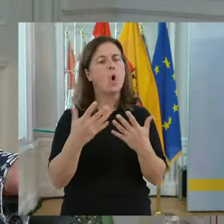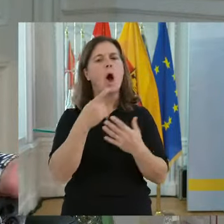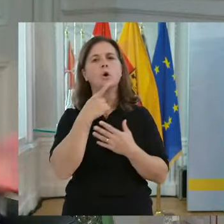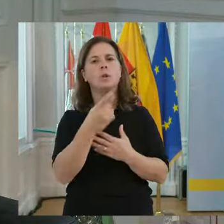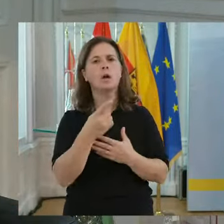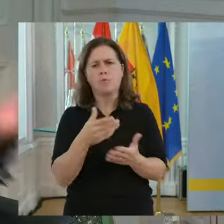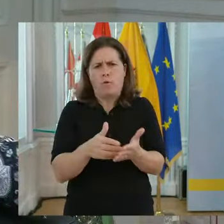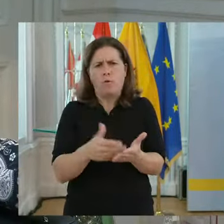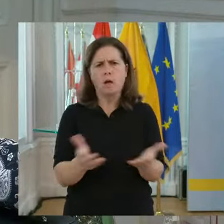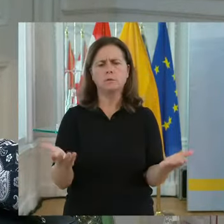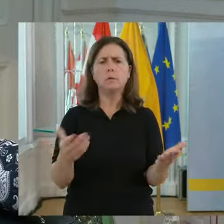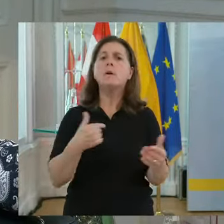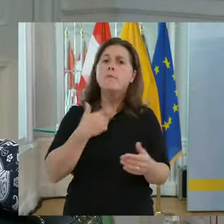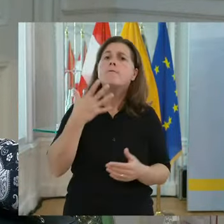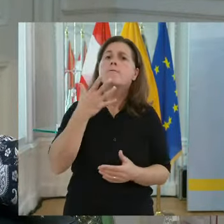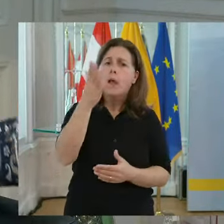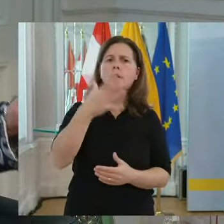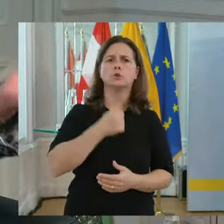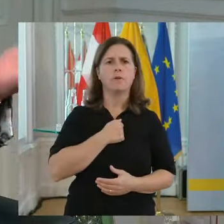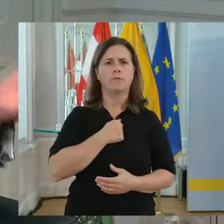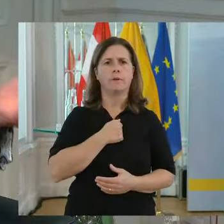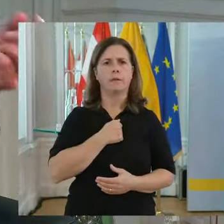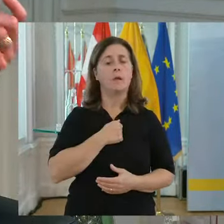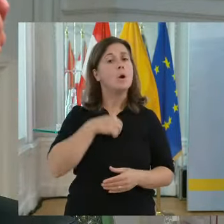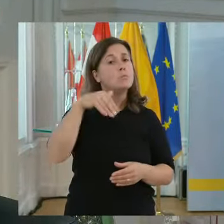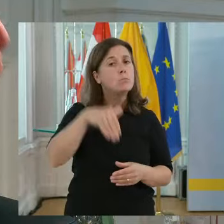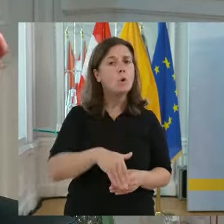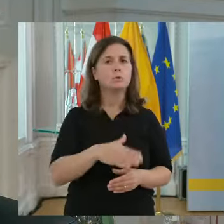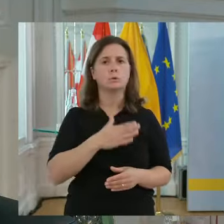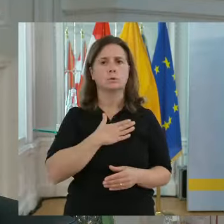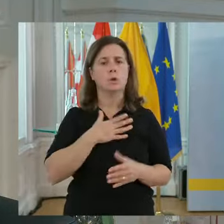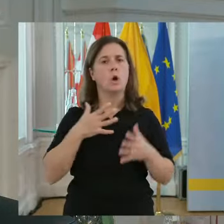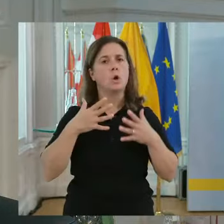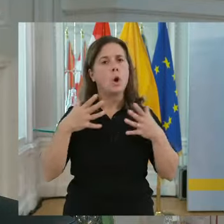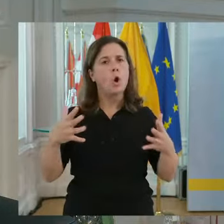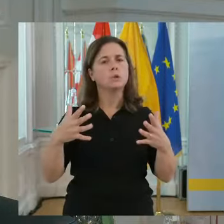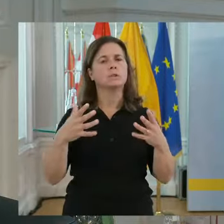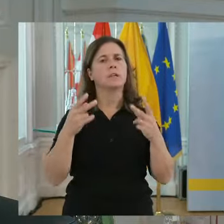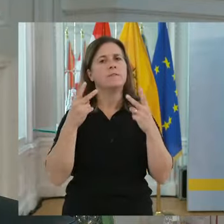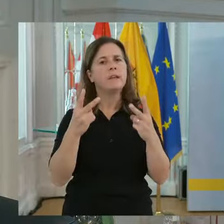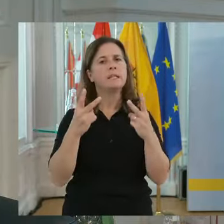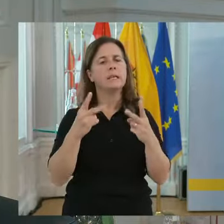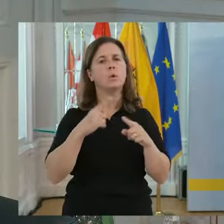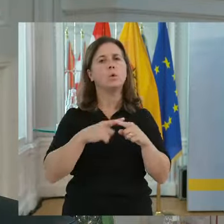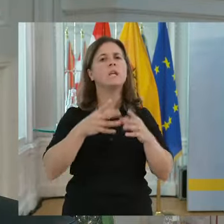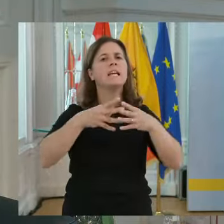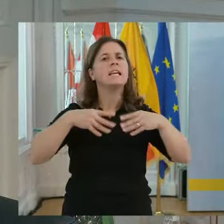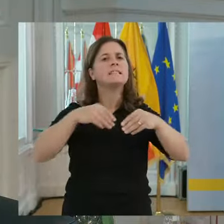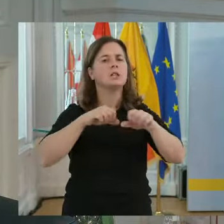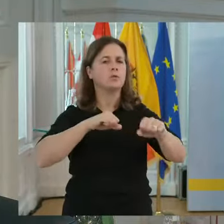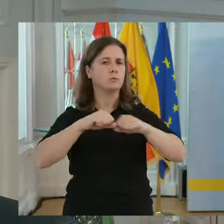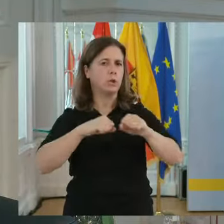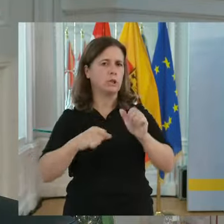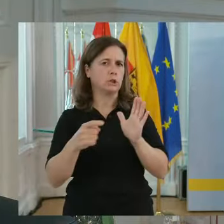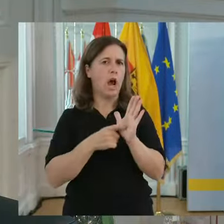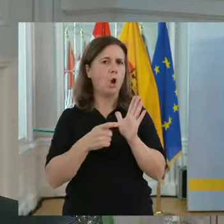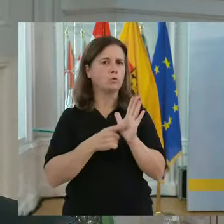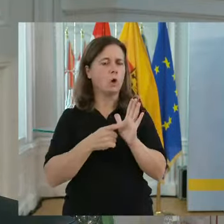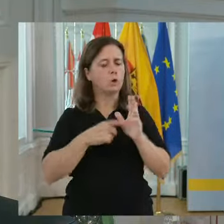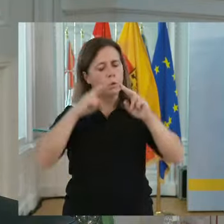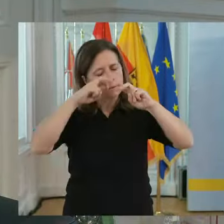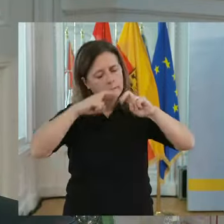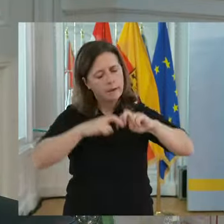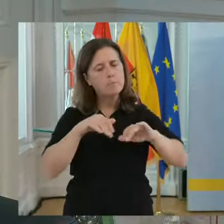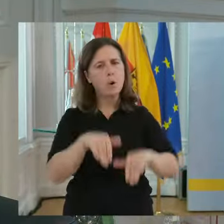what else, wir werden es schaffen und wir müssen uns mit den großen, wesentlichen, vor allem auch gesellschaftspolitischen Herausforderungen